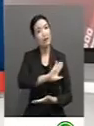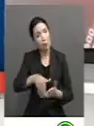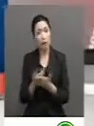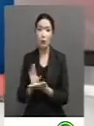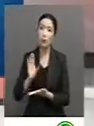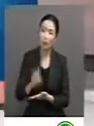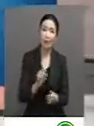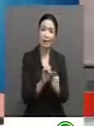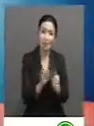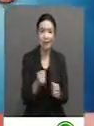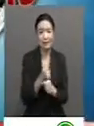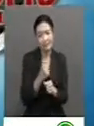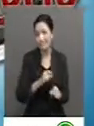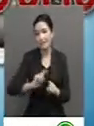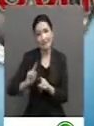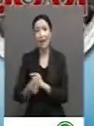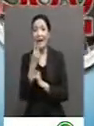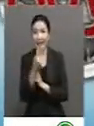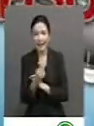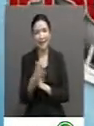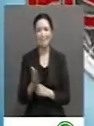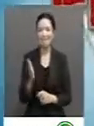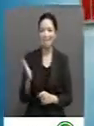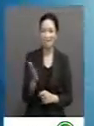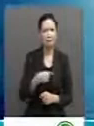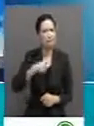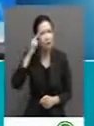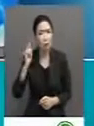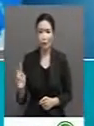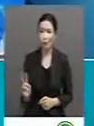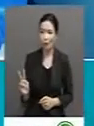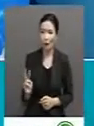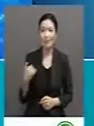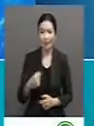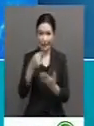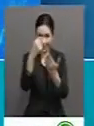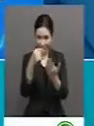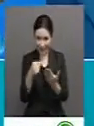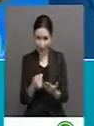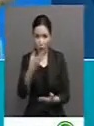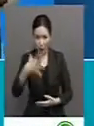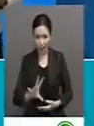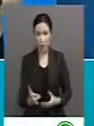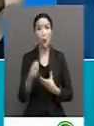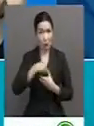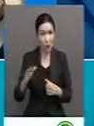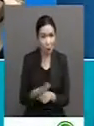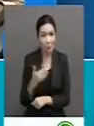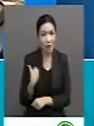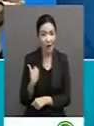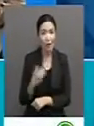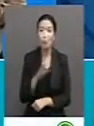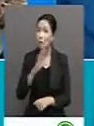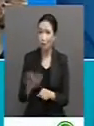นรวมไปถึงคำแนะนำในการทำงานแล้วนะคะคุณสุวรรณคุณอัชวินไม่รู้ว่าทั้งสองท่านได้ติ๊กตามข้อทั้ง7ข้อที่ฉันแนะนำด้วยหรือเปล่า